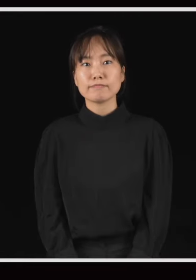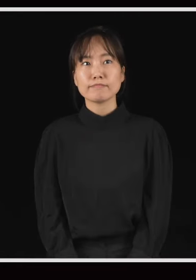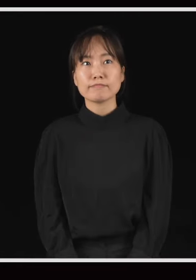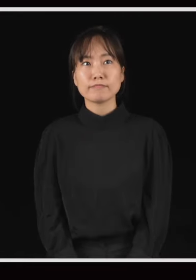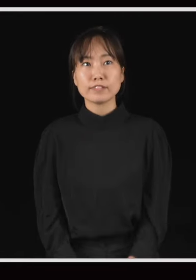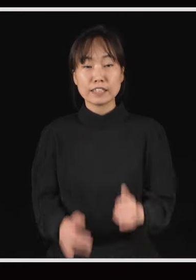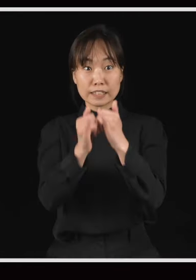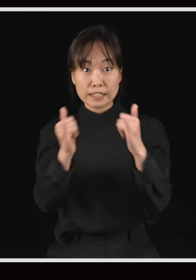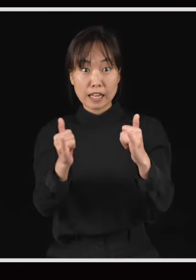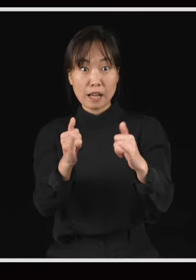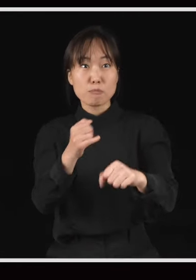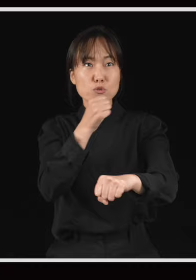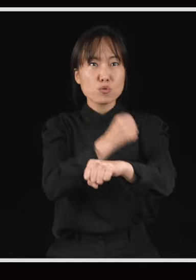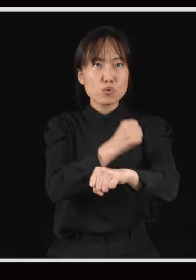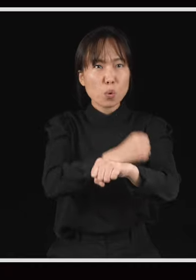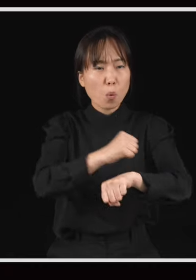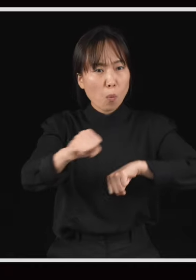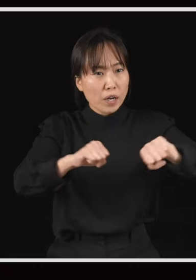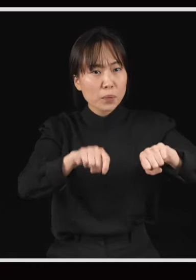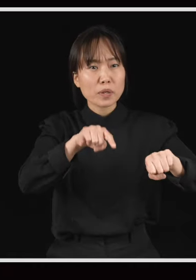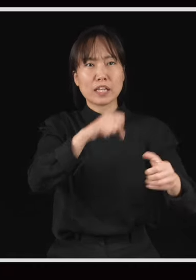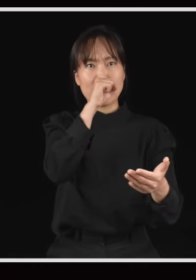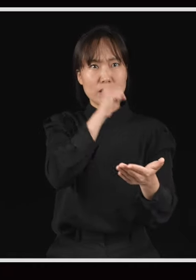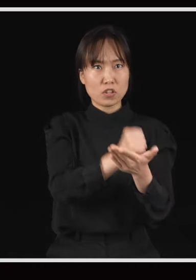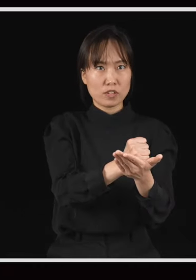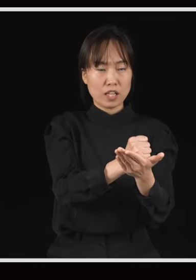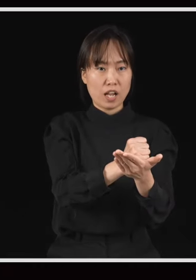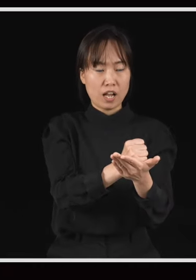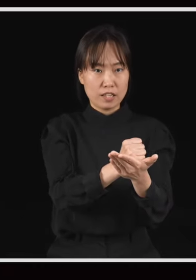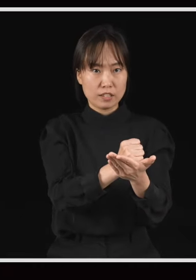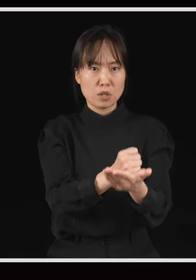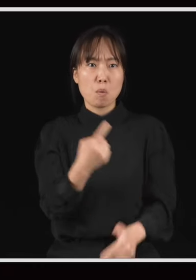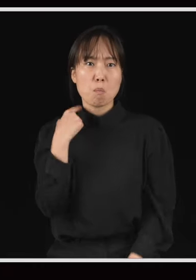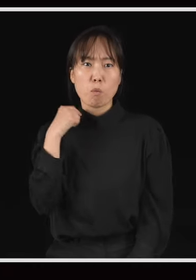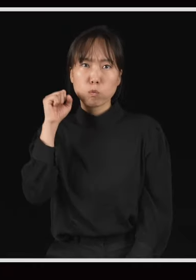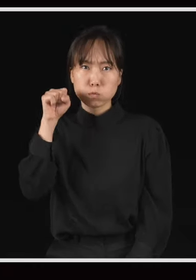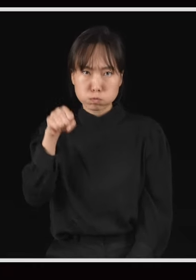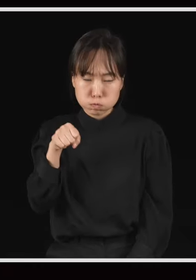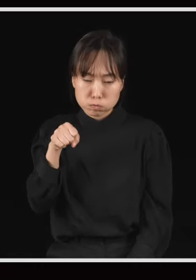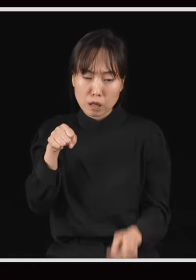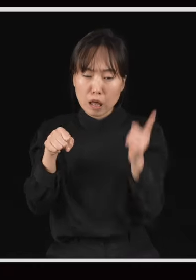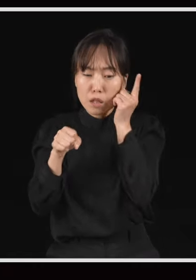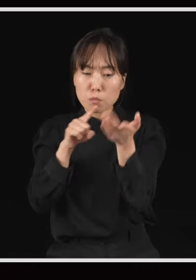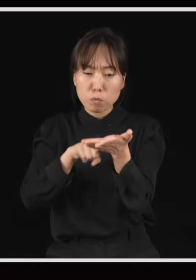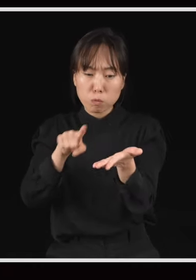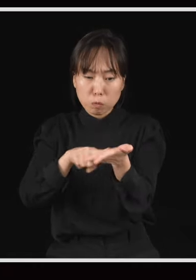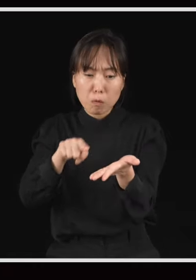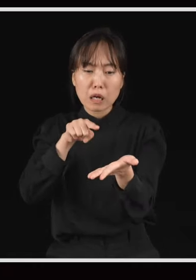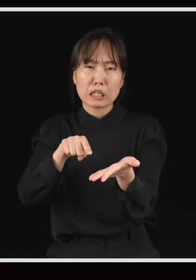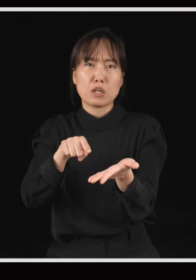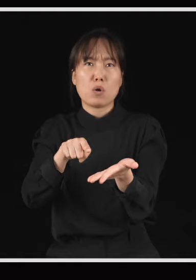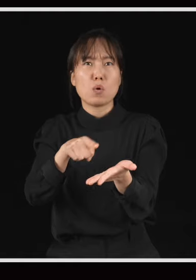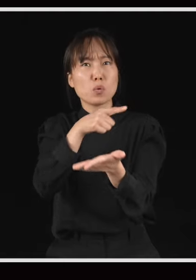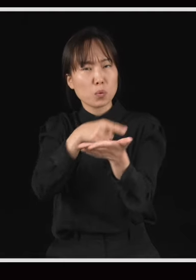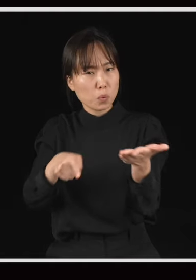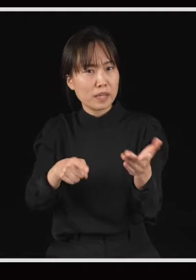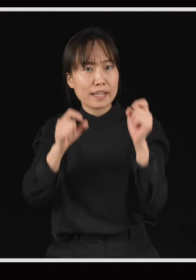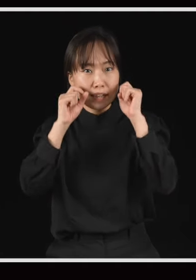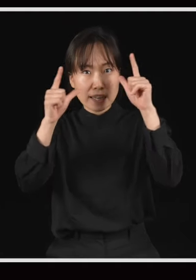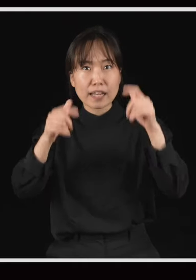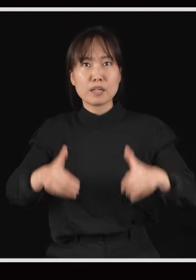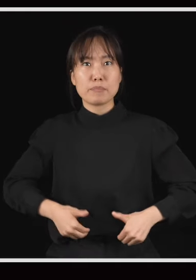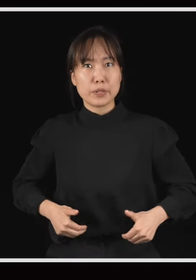인간이 불편하게 원래 움직이는 존재라는 것을 이해를 하고 앉아서 스마트폰을 구부리고 보는 게 올바르지 않다는 것을